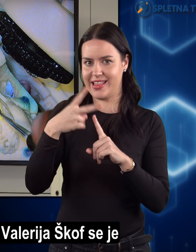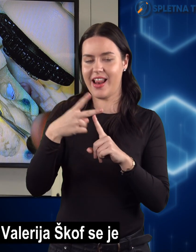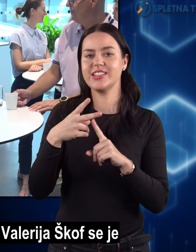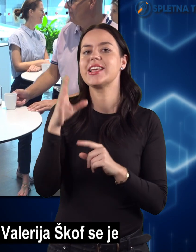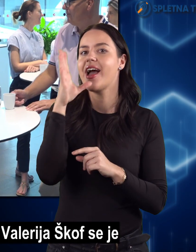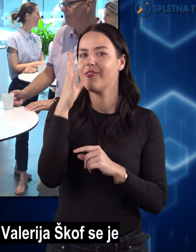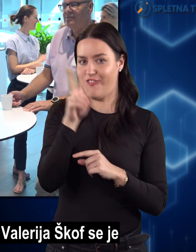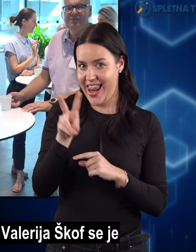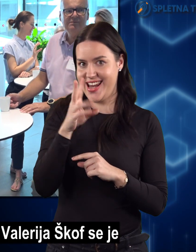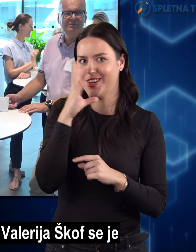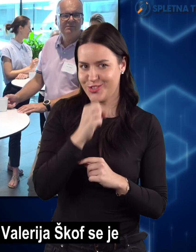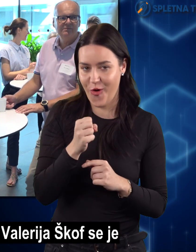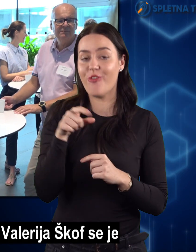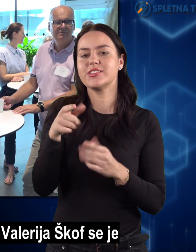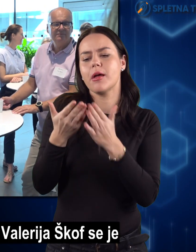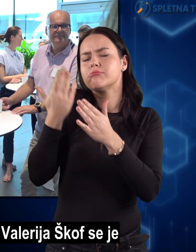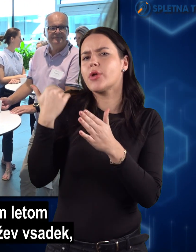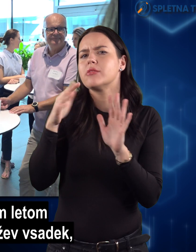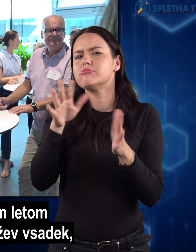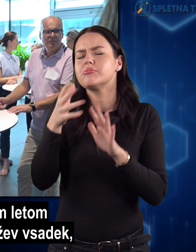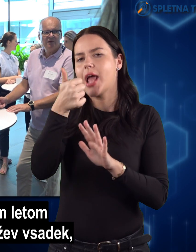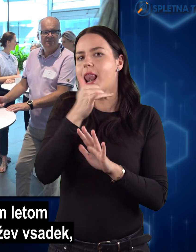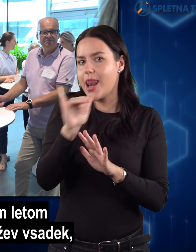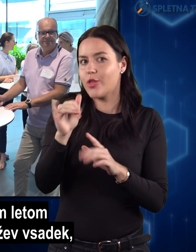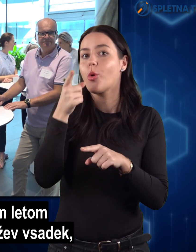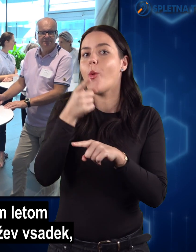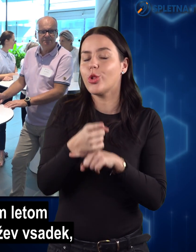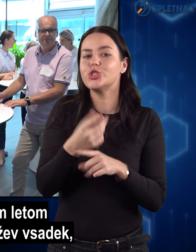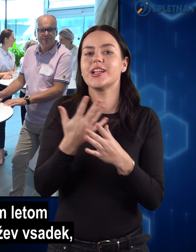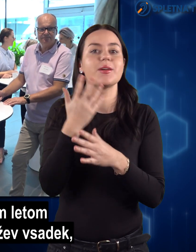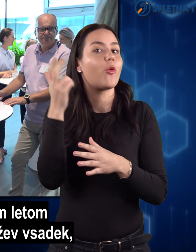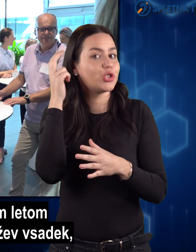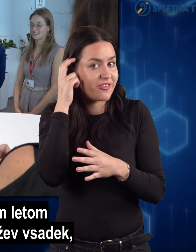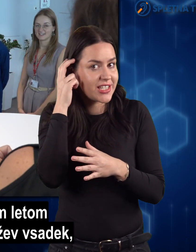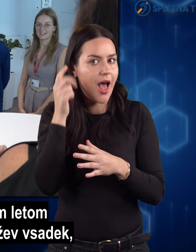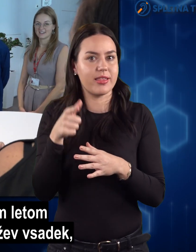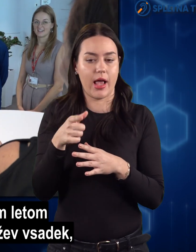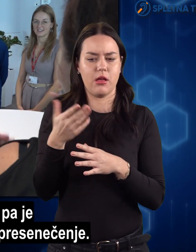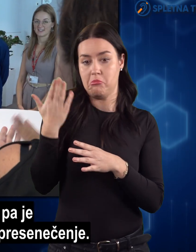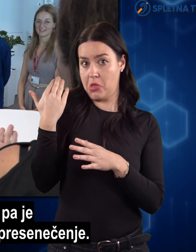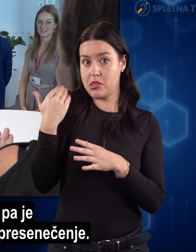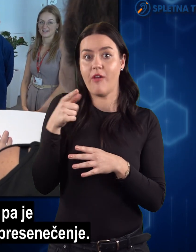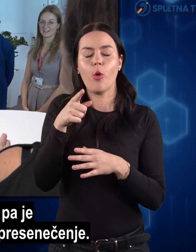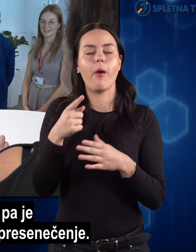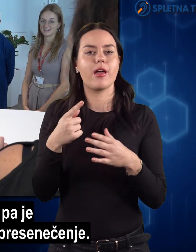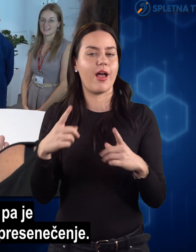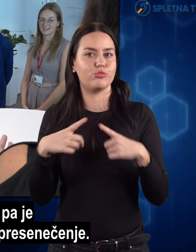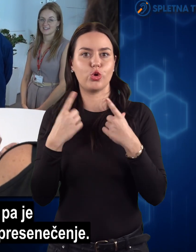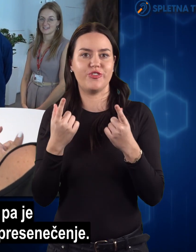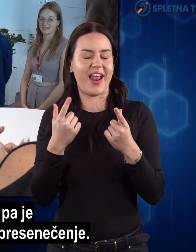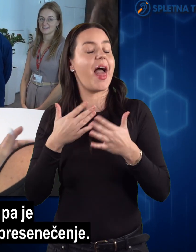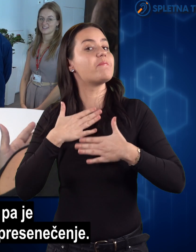Novinarka spletne TV Valerija Škof se je pred dobrim letom odločila za polžev vsadek, nedavno pa je doživela